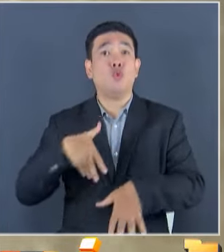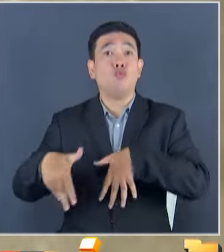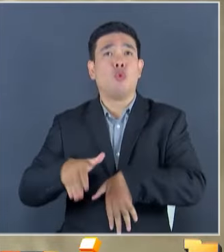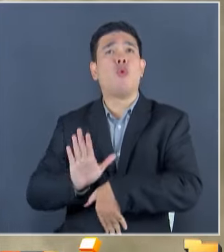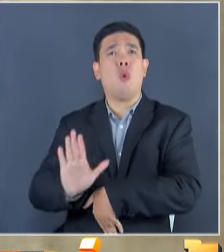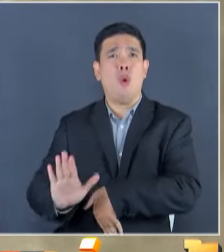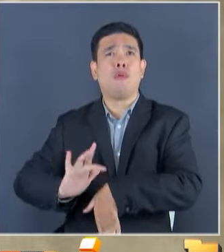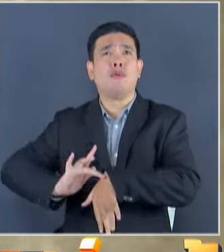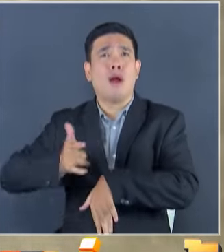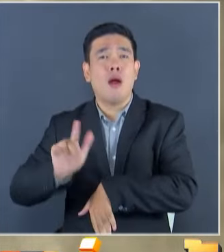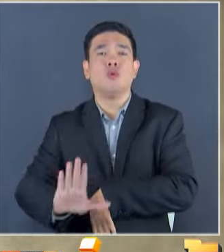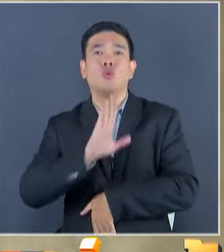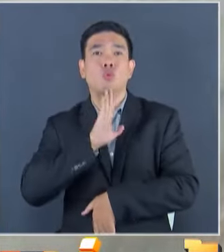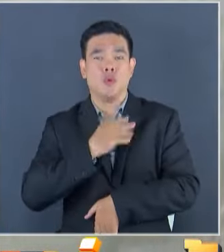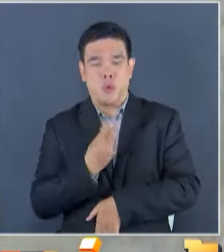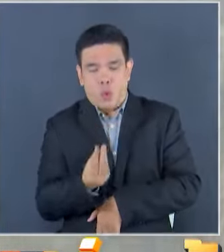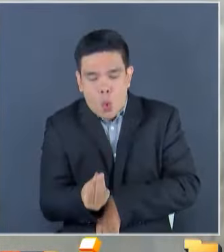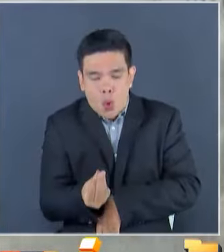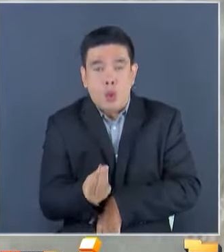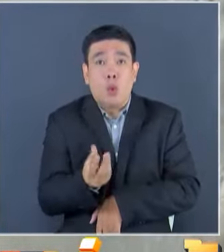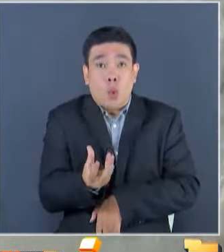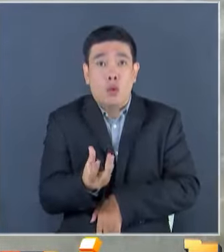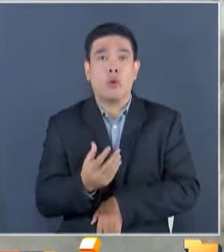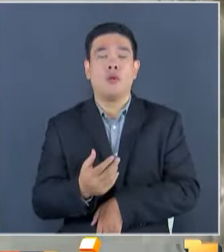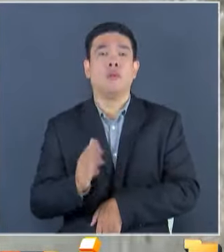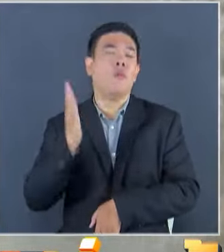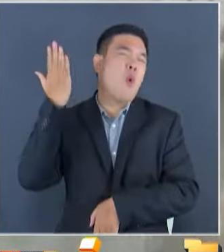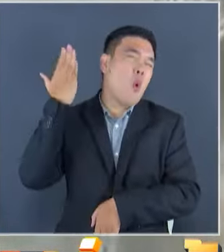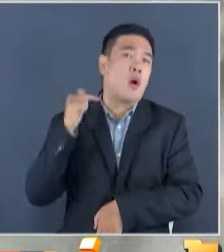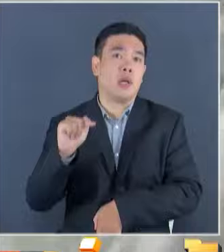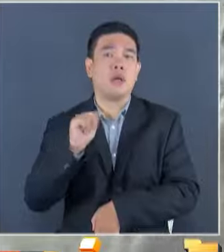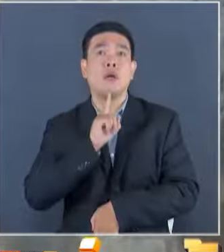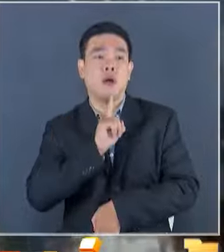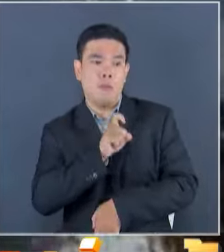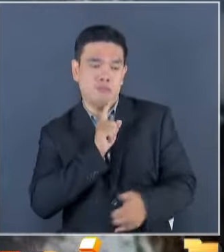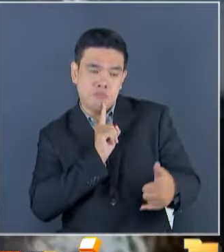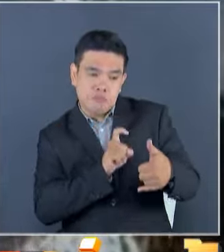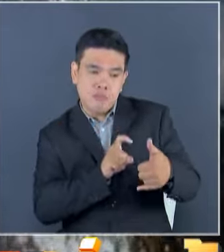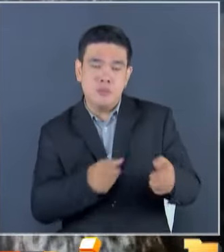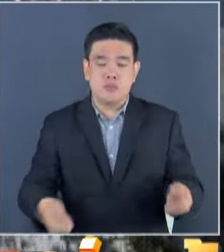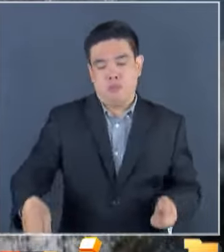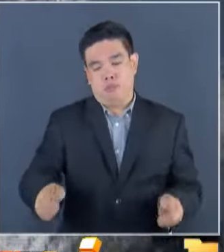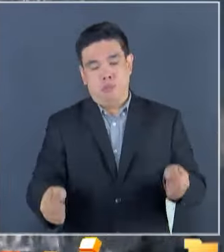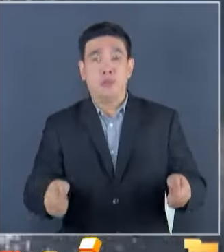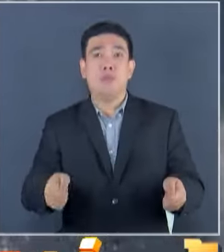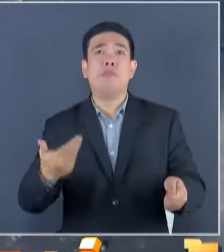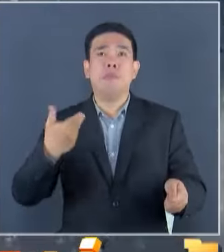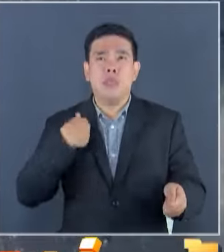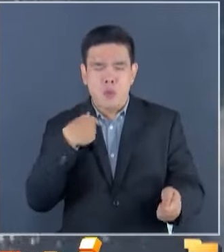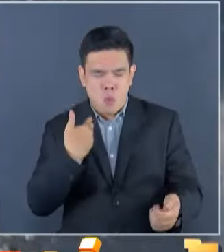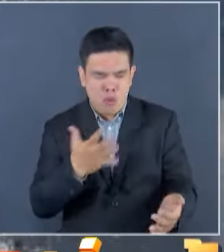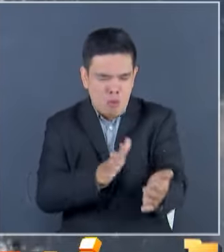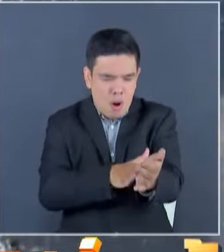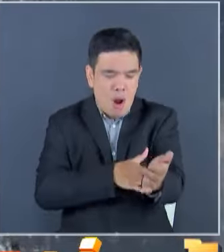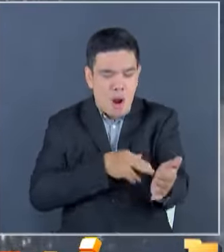านมันจะเจอบางทีอ่ะเป็นก้อนเป็นอะไรแบบนี้คือด้วยความเคารพสมัยก่อนผมเคยไปทำข่าวแบบนี้ครับคุณผู้ชมฮะแล้วก็ไปล่อนกับชาวบ้านเนี่ยหาอยู่นาน